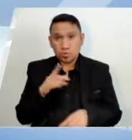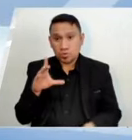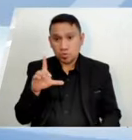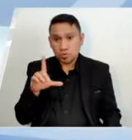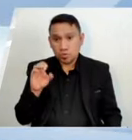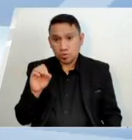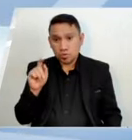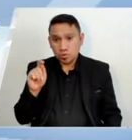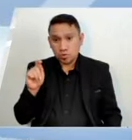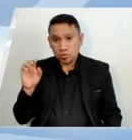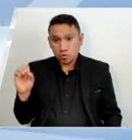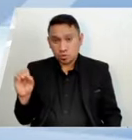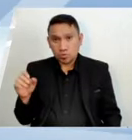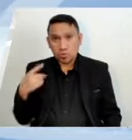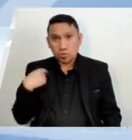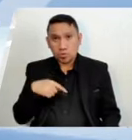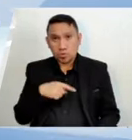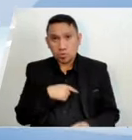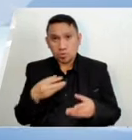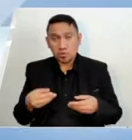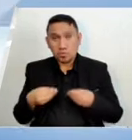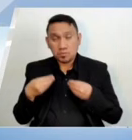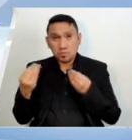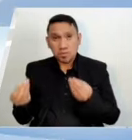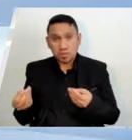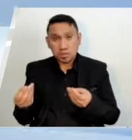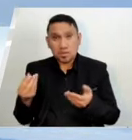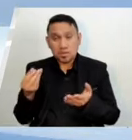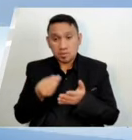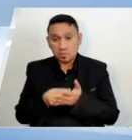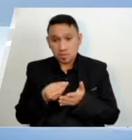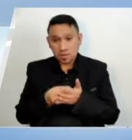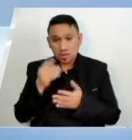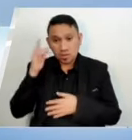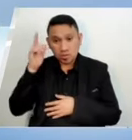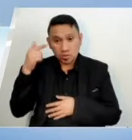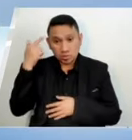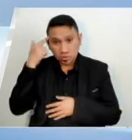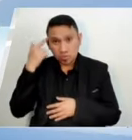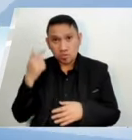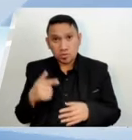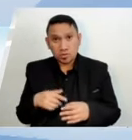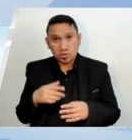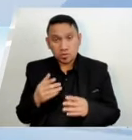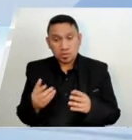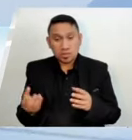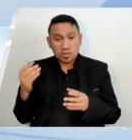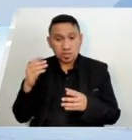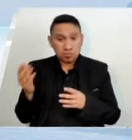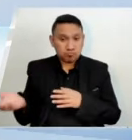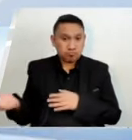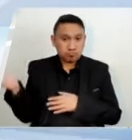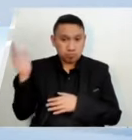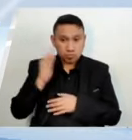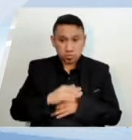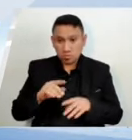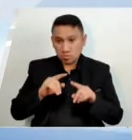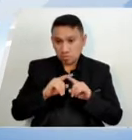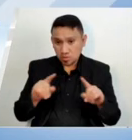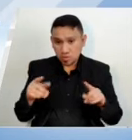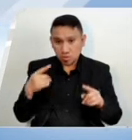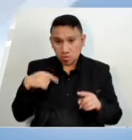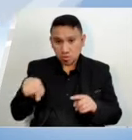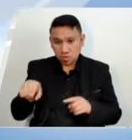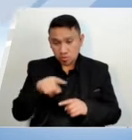po ang nagpapasok ng pera sa gobyerno day in and day out but every time na may gagawin kayong mga